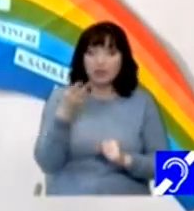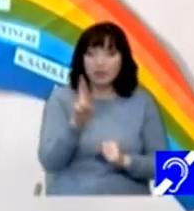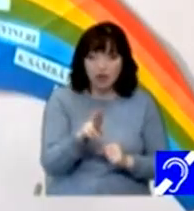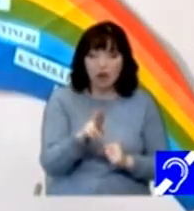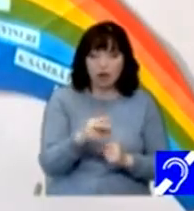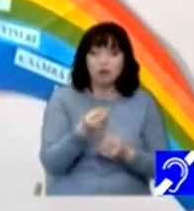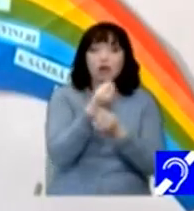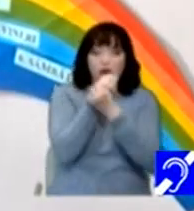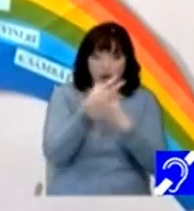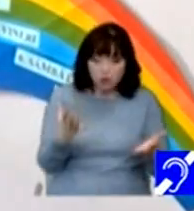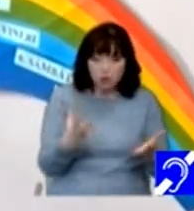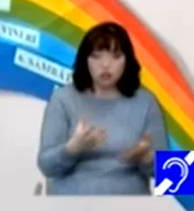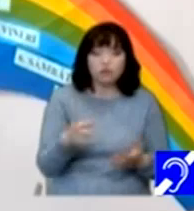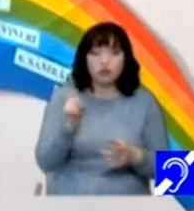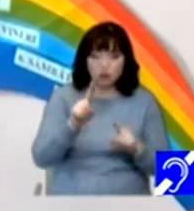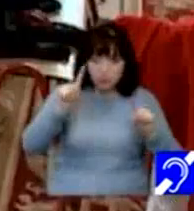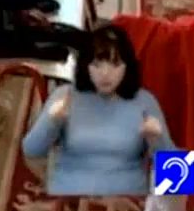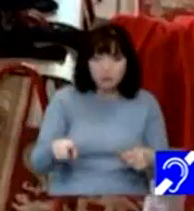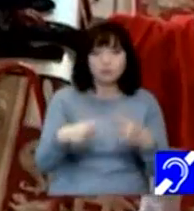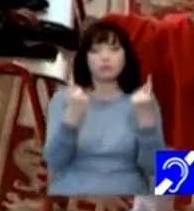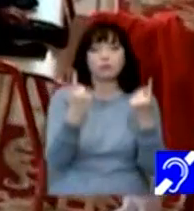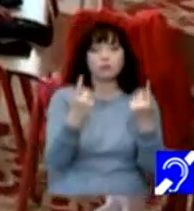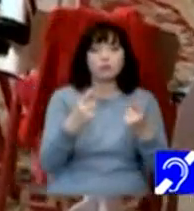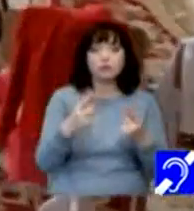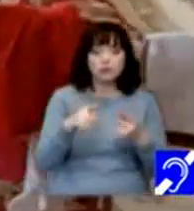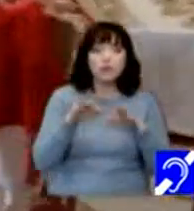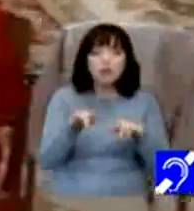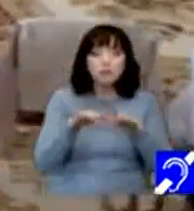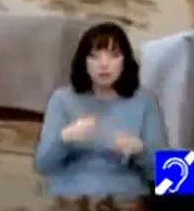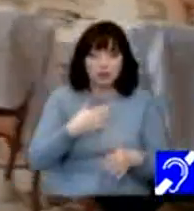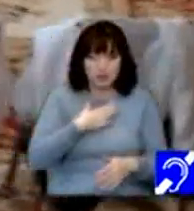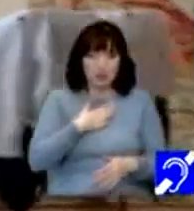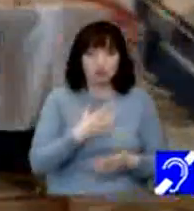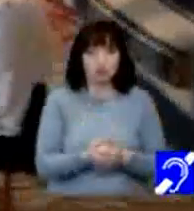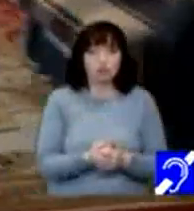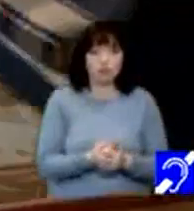pentru binele, pentru prosperarea activităților noastre, pentru